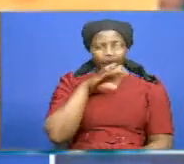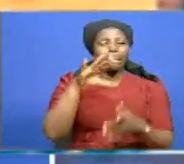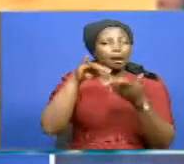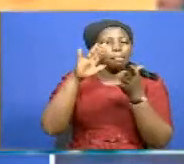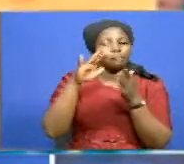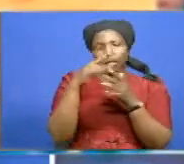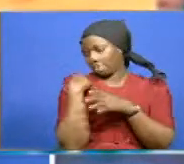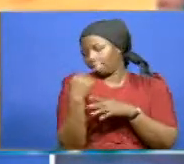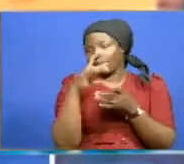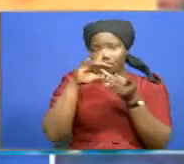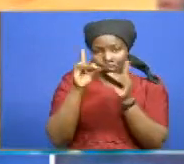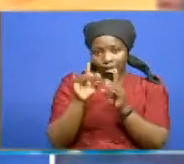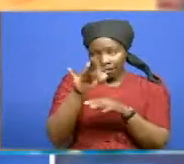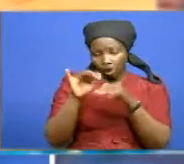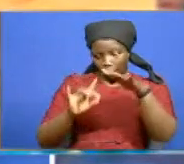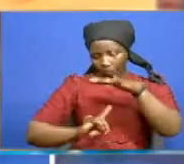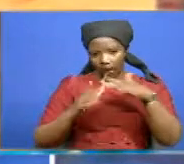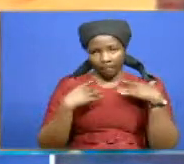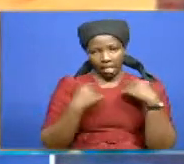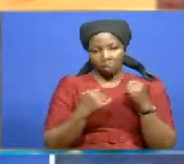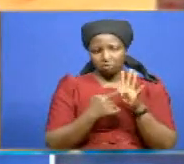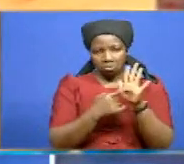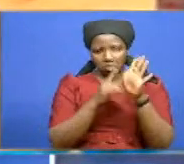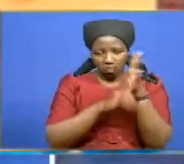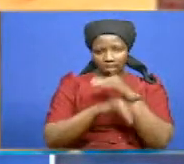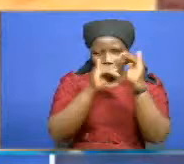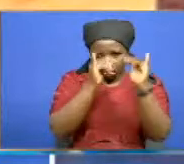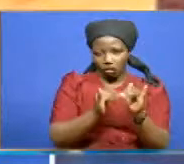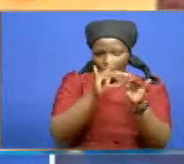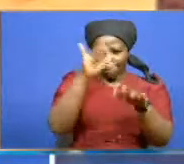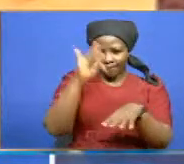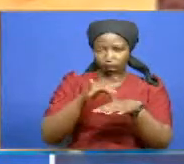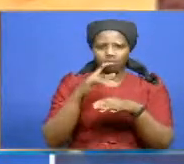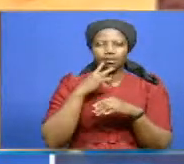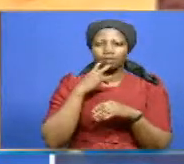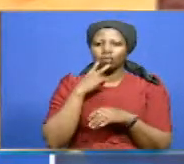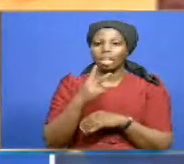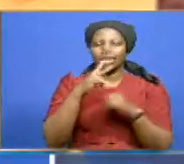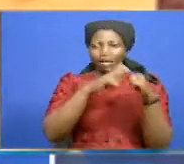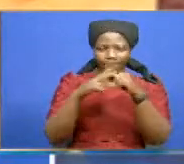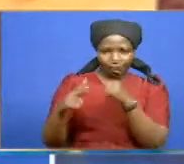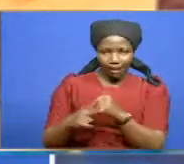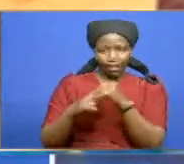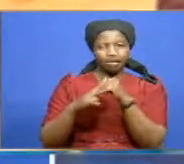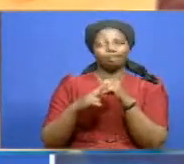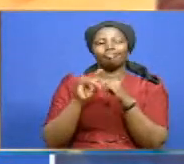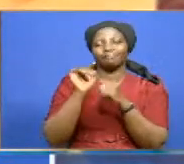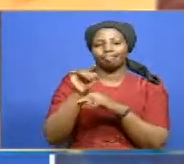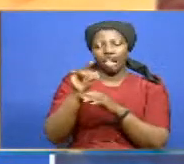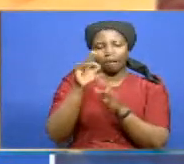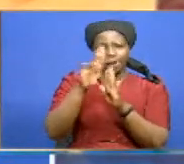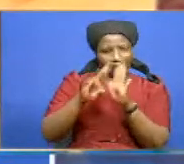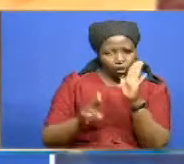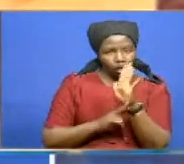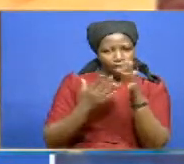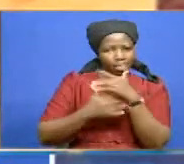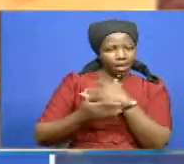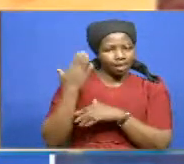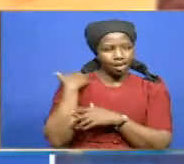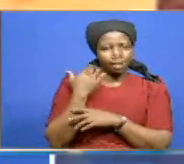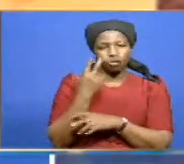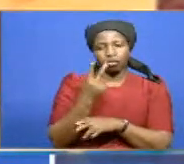hivi punde za Wizara ya Afya zinaonyesha kwamba visa vipya 277 vya maambukizi vilinakiliwa katika muda wa saa